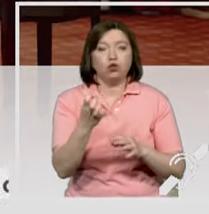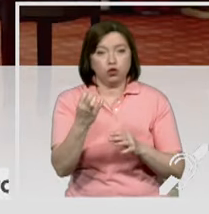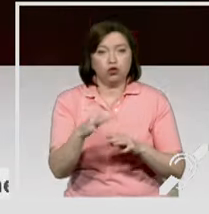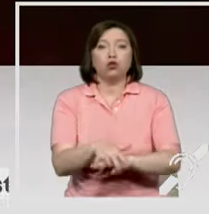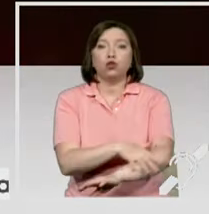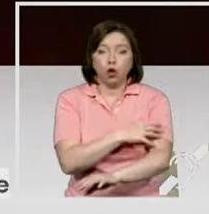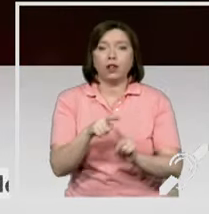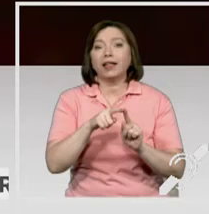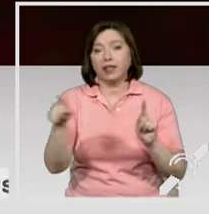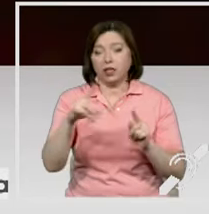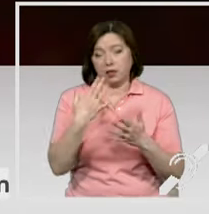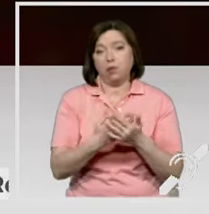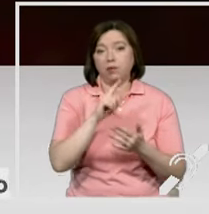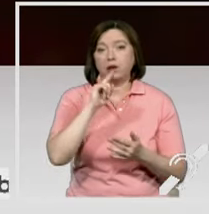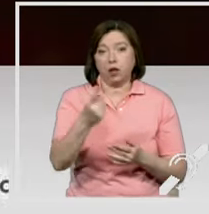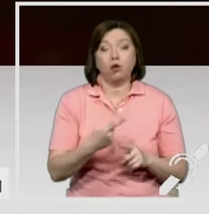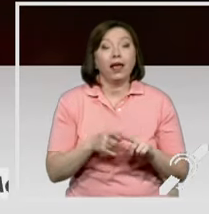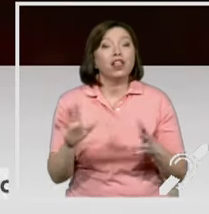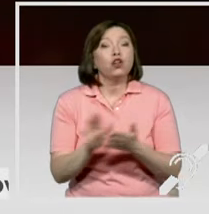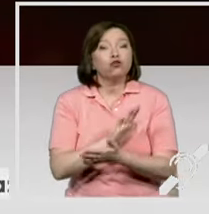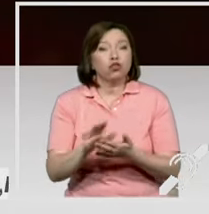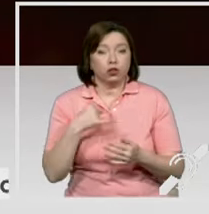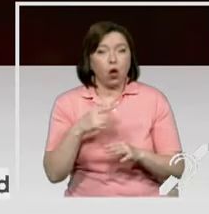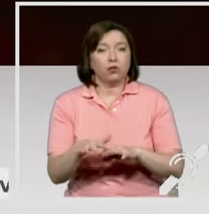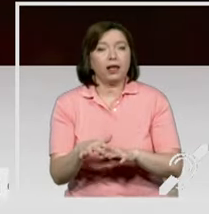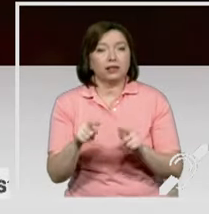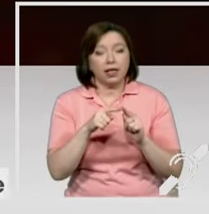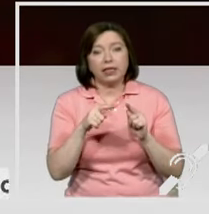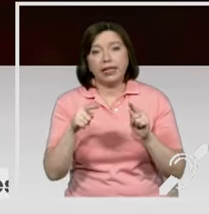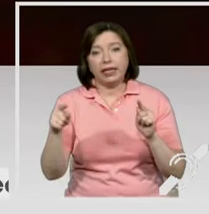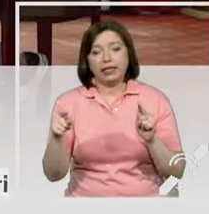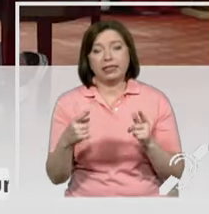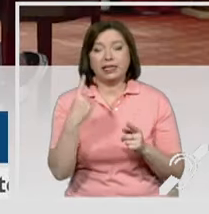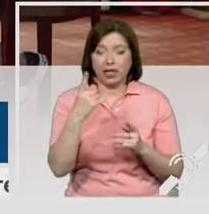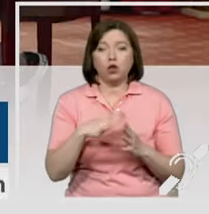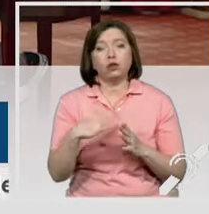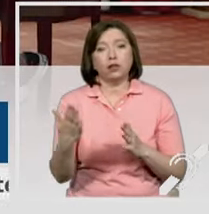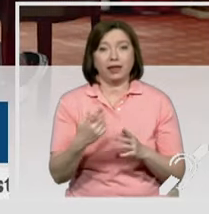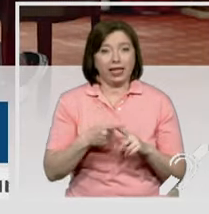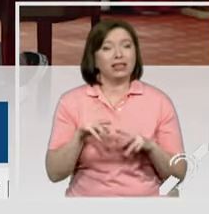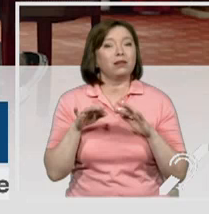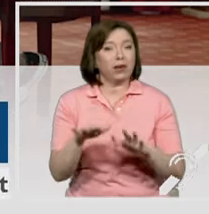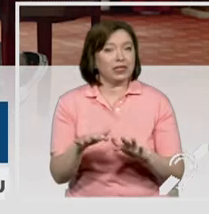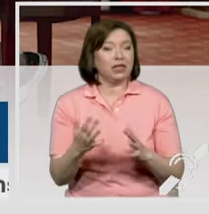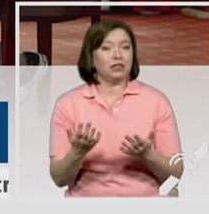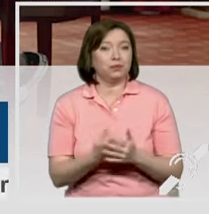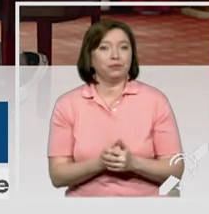un an. Продолжается эта очистка. У нас, с одной стороны, конечно, процесс